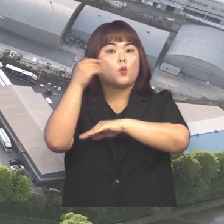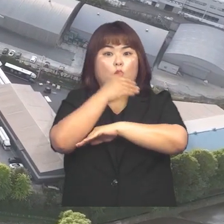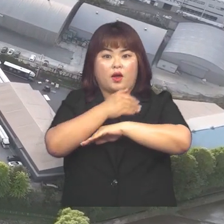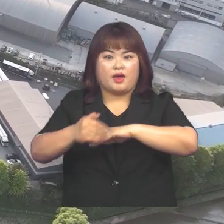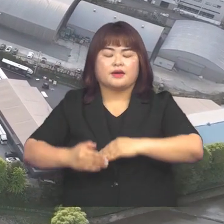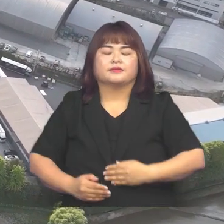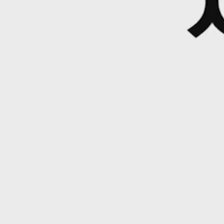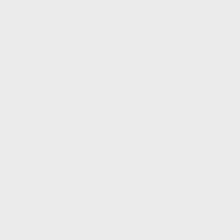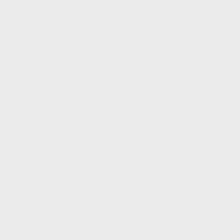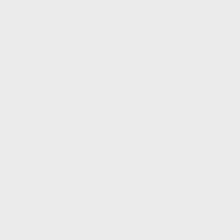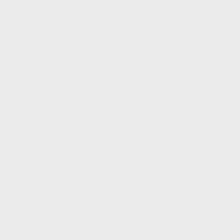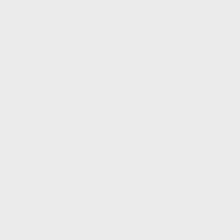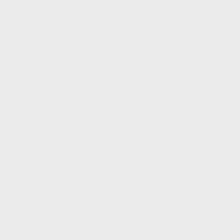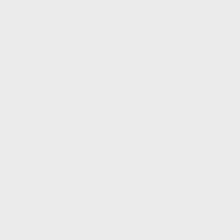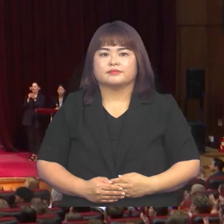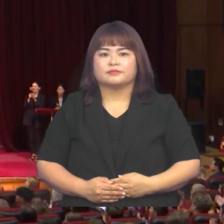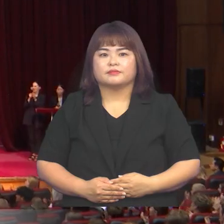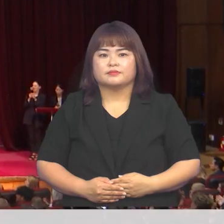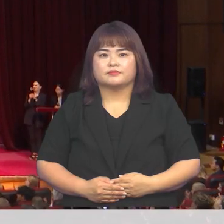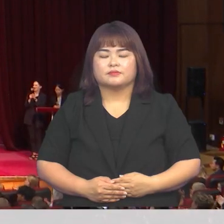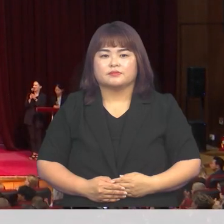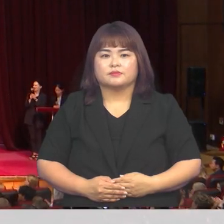것입니다.